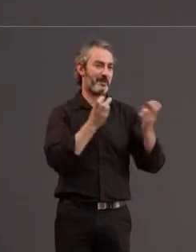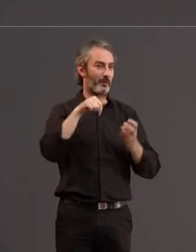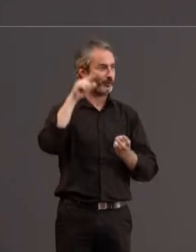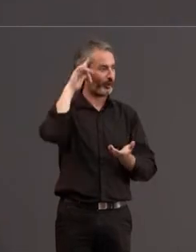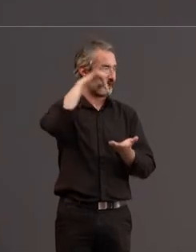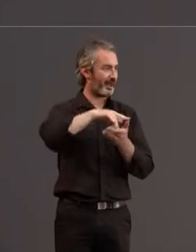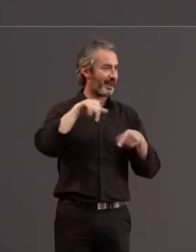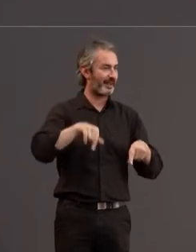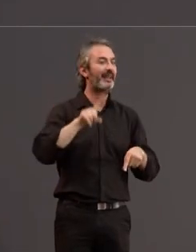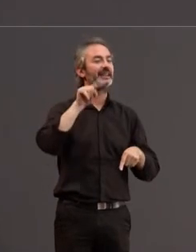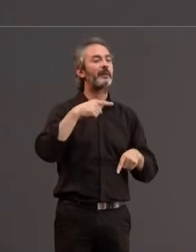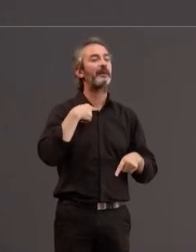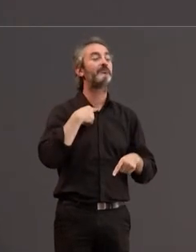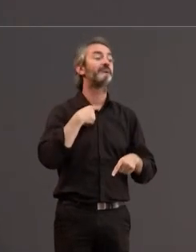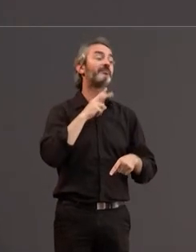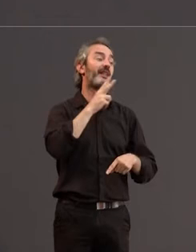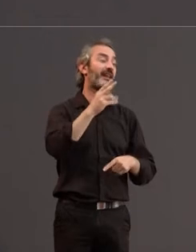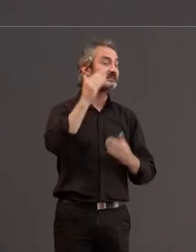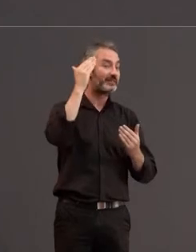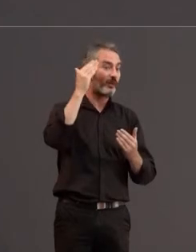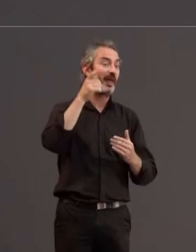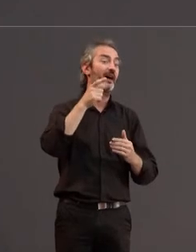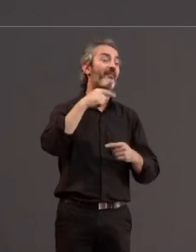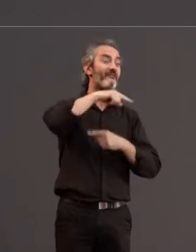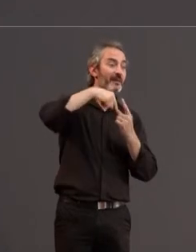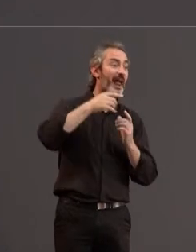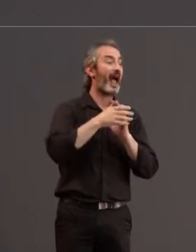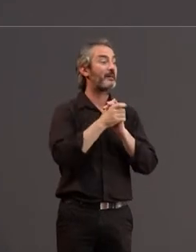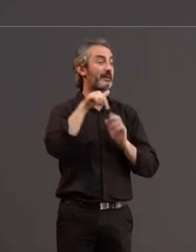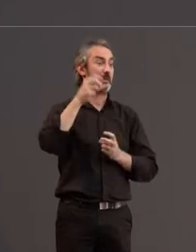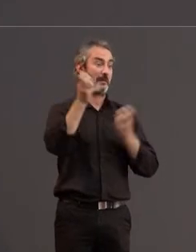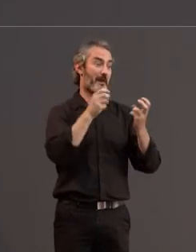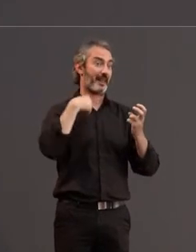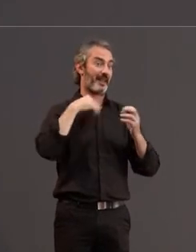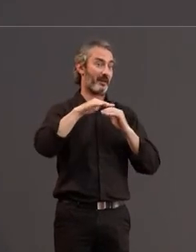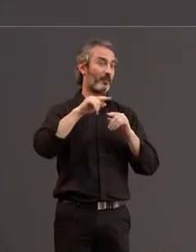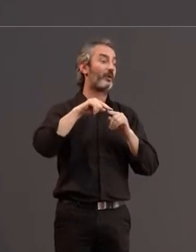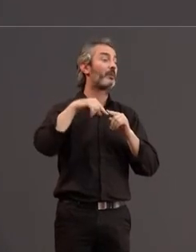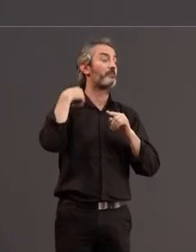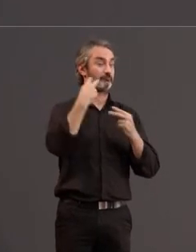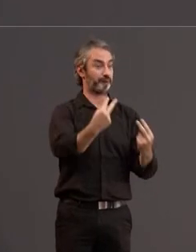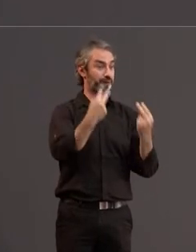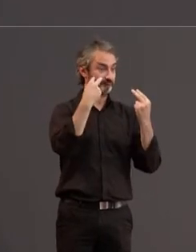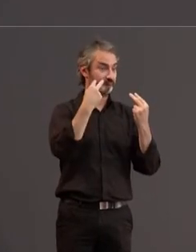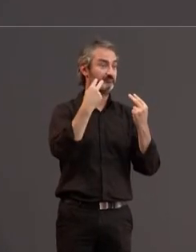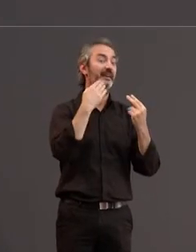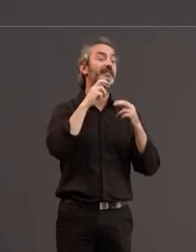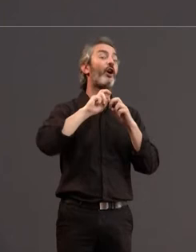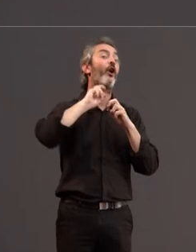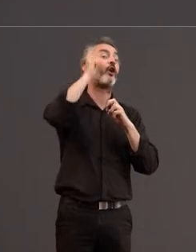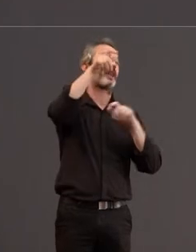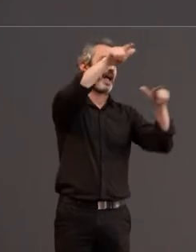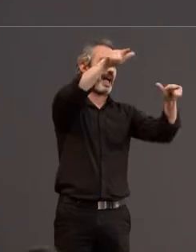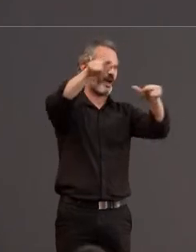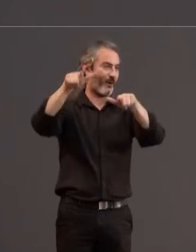aquí. Saludem també els familiars i els amics que us han acompanyat al campus i que segueixen l'acte des de les aules